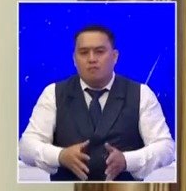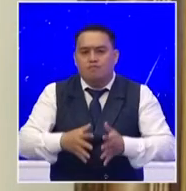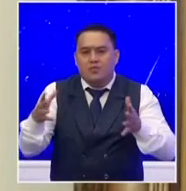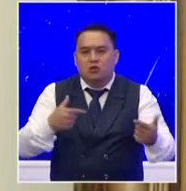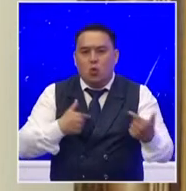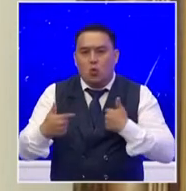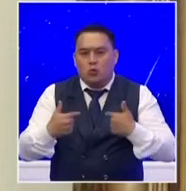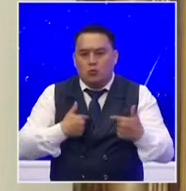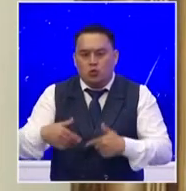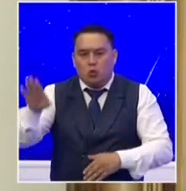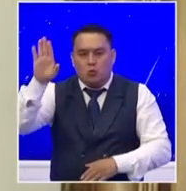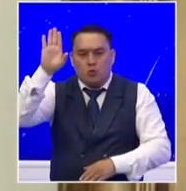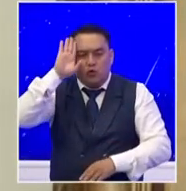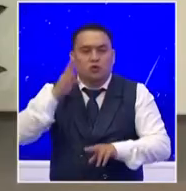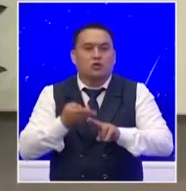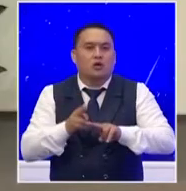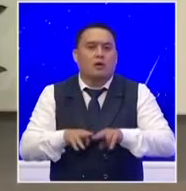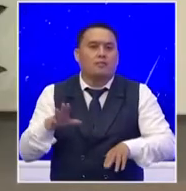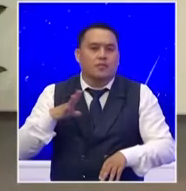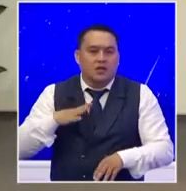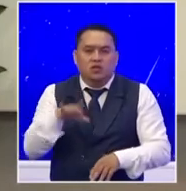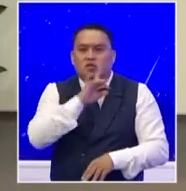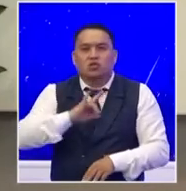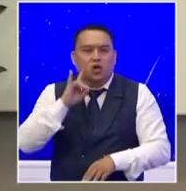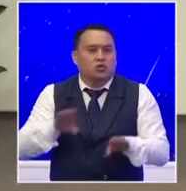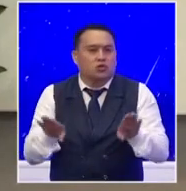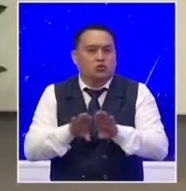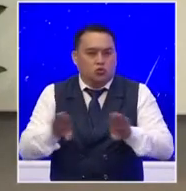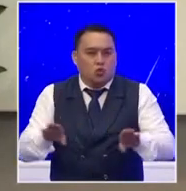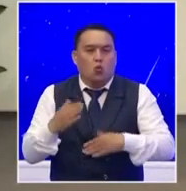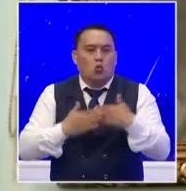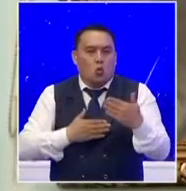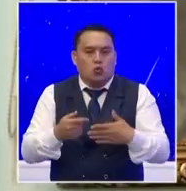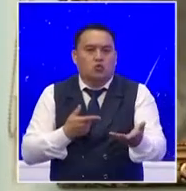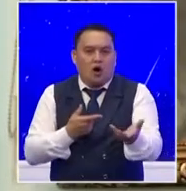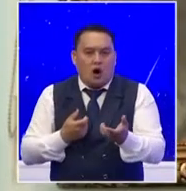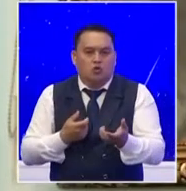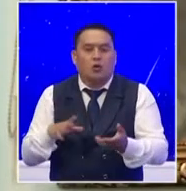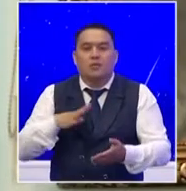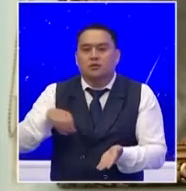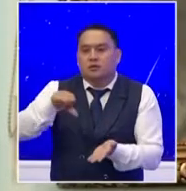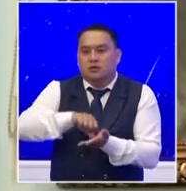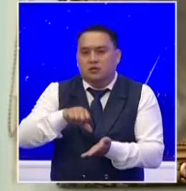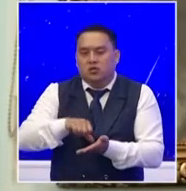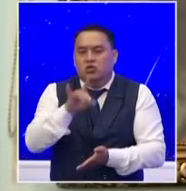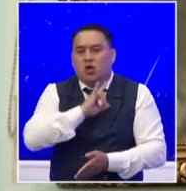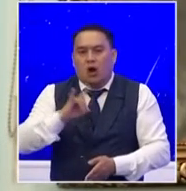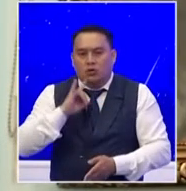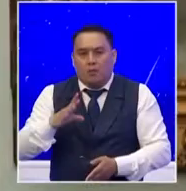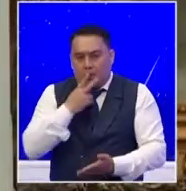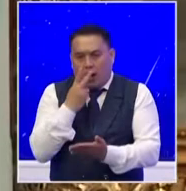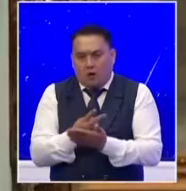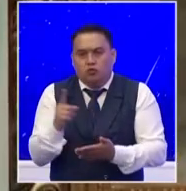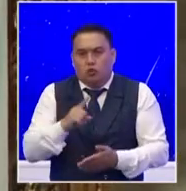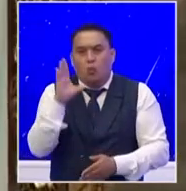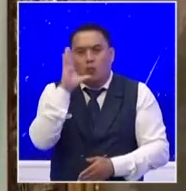не только для мужчин. В критический для страны момент женщины также взяли в руки оружие. Так представительницы слабого пола показали,